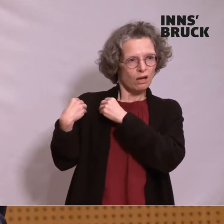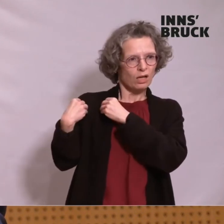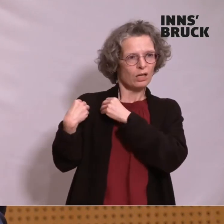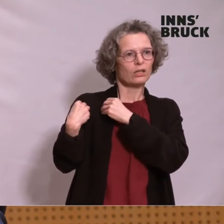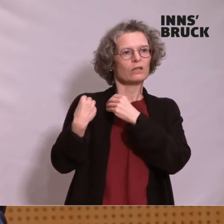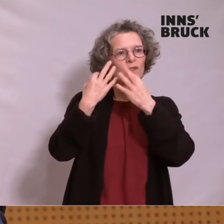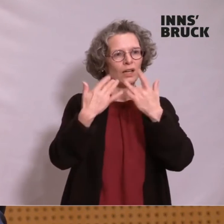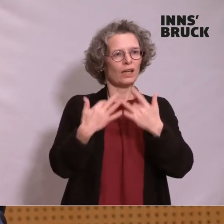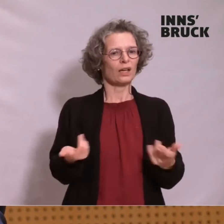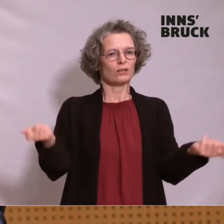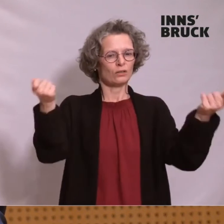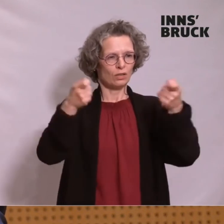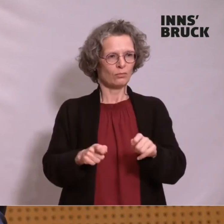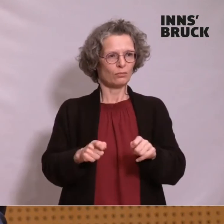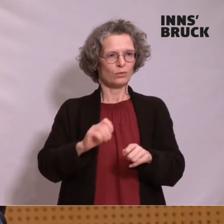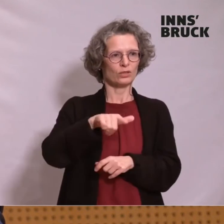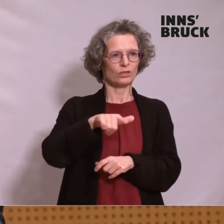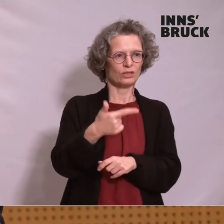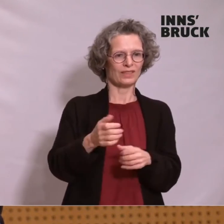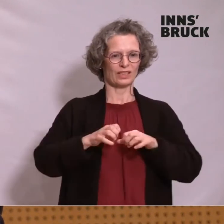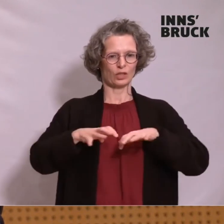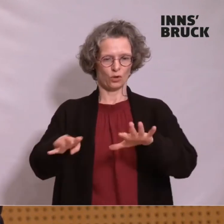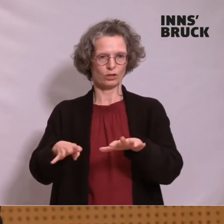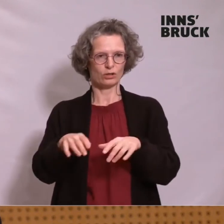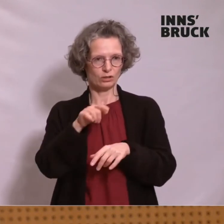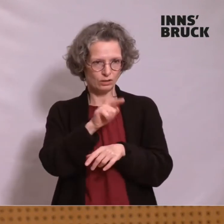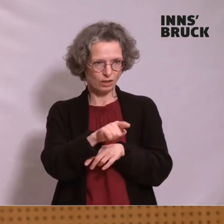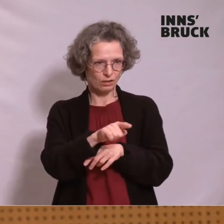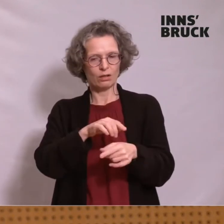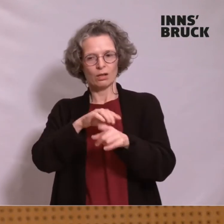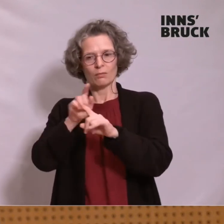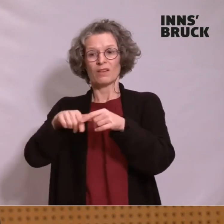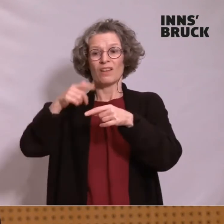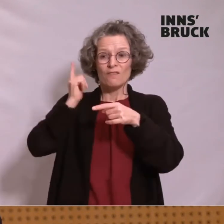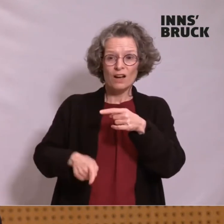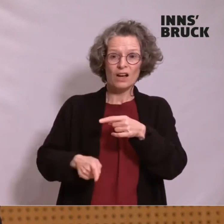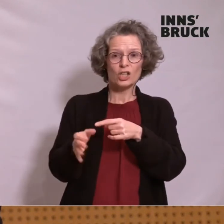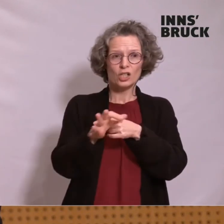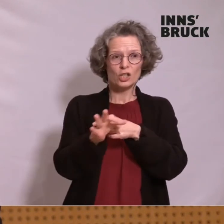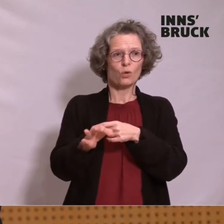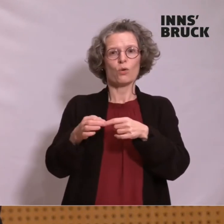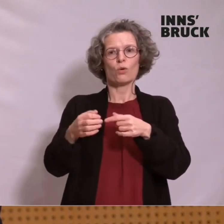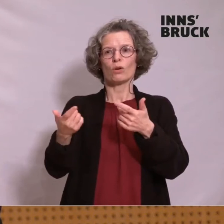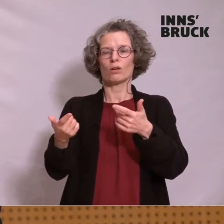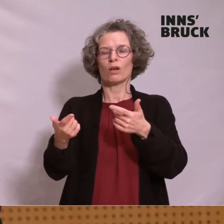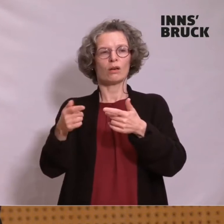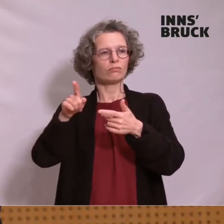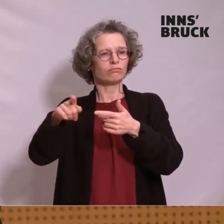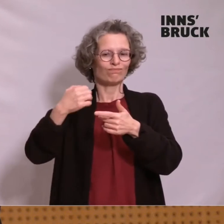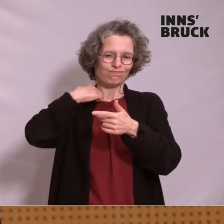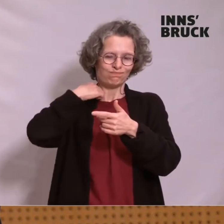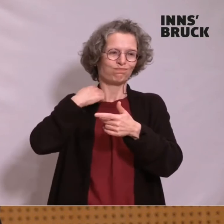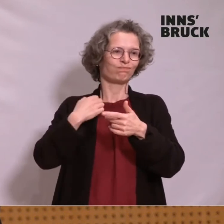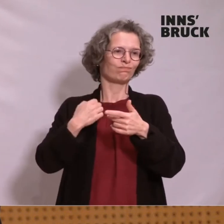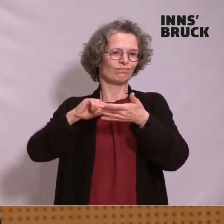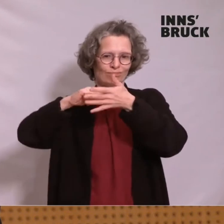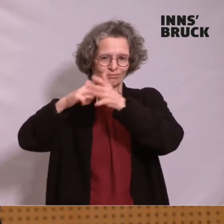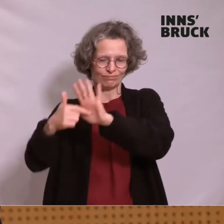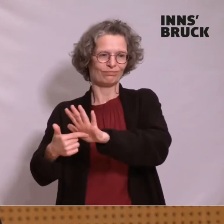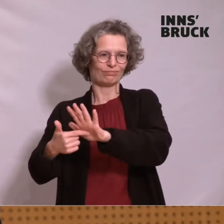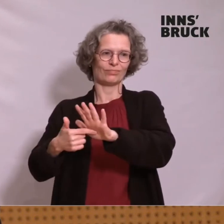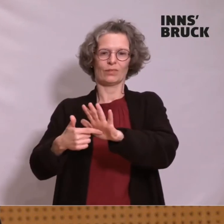durch schlechte, weil falsche oder nicht gerade ins Konzept passende Darstellungen verderben zu lassen.